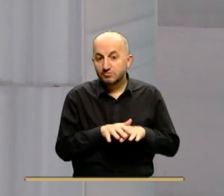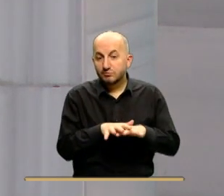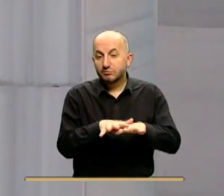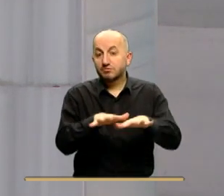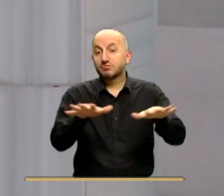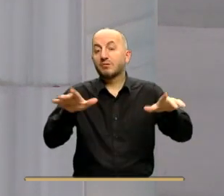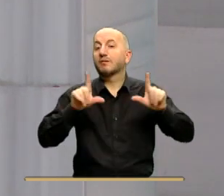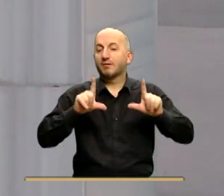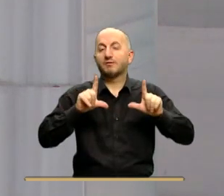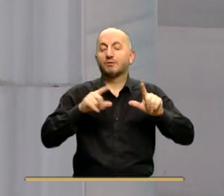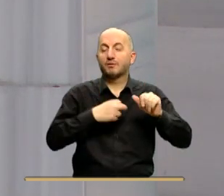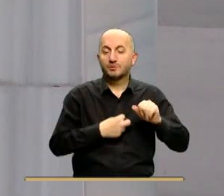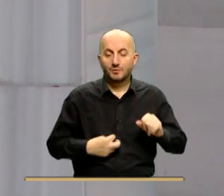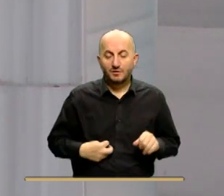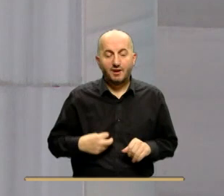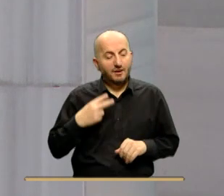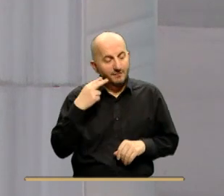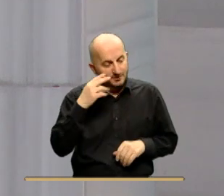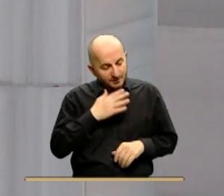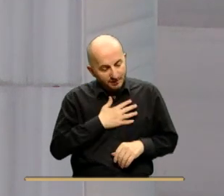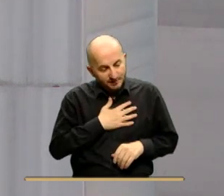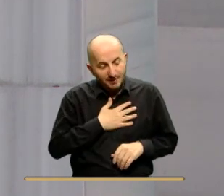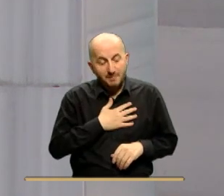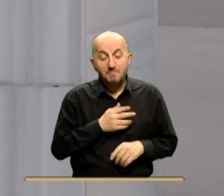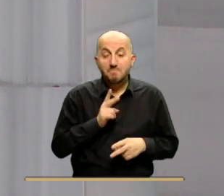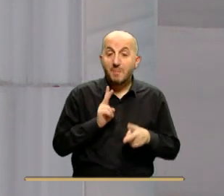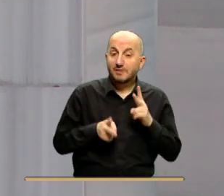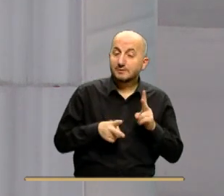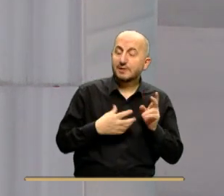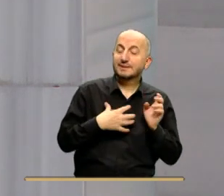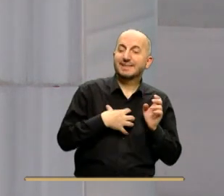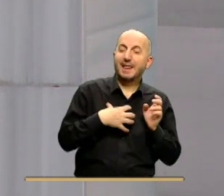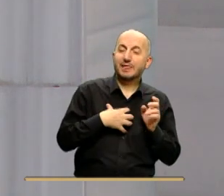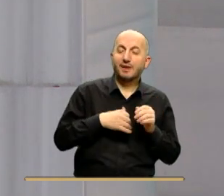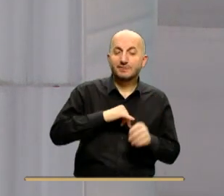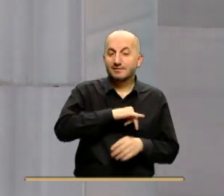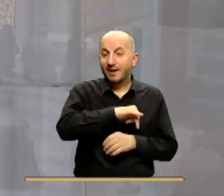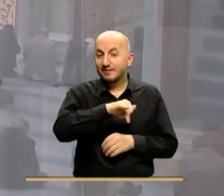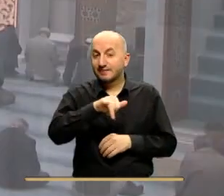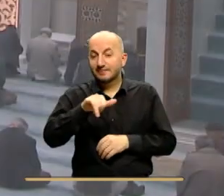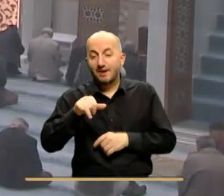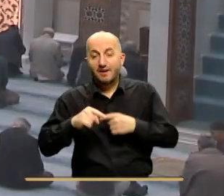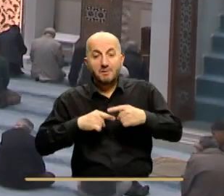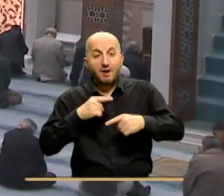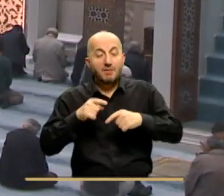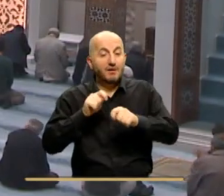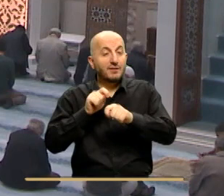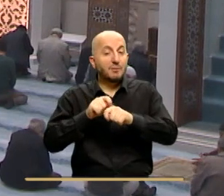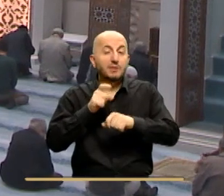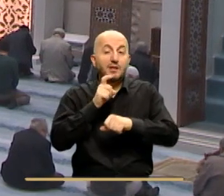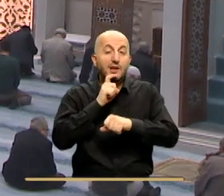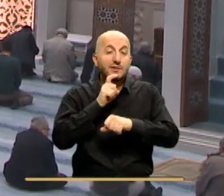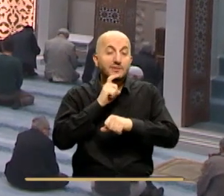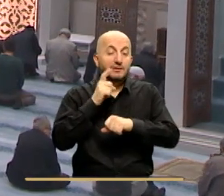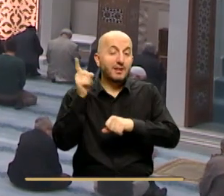Resulullah Aleyhisselatü Vesselam bazen bizzat kendi yakınlarına yapılan